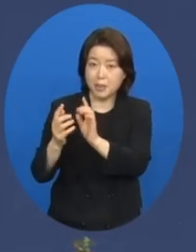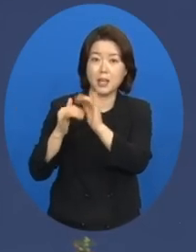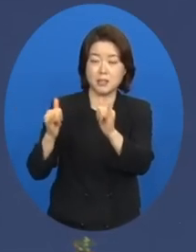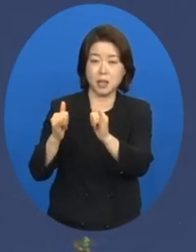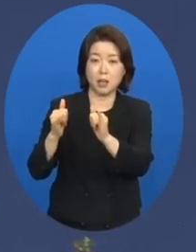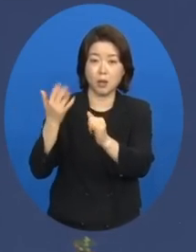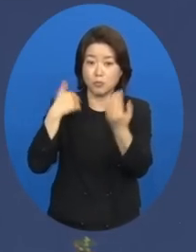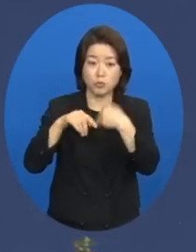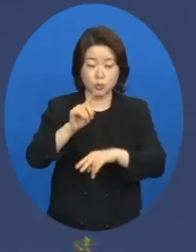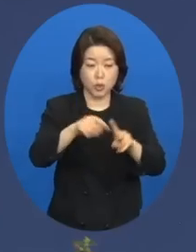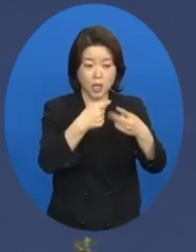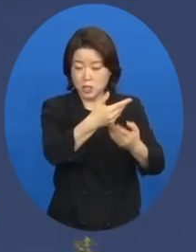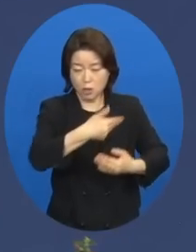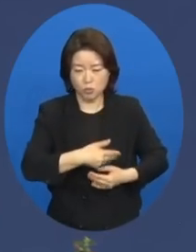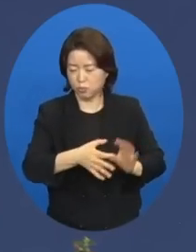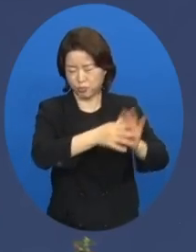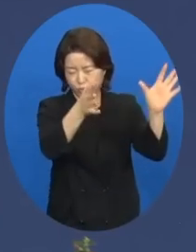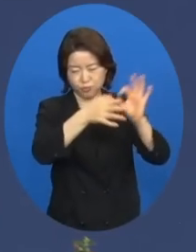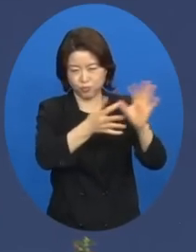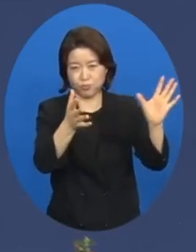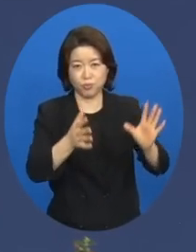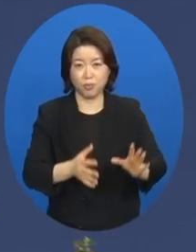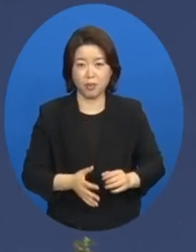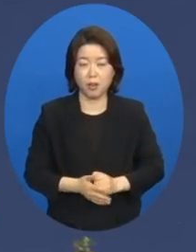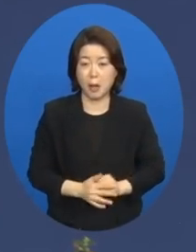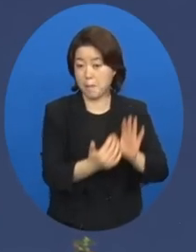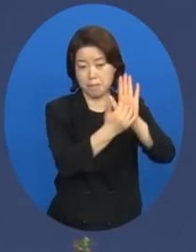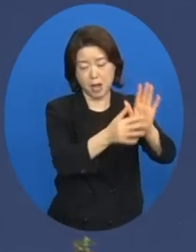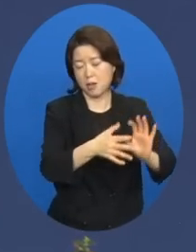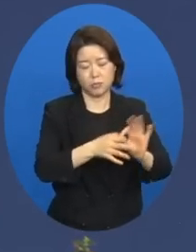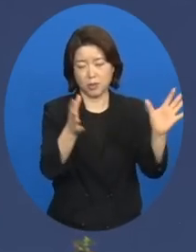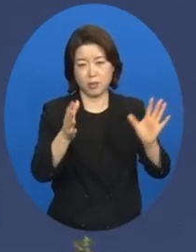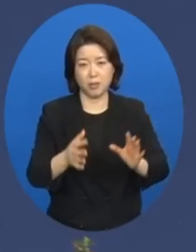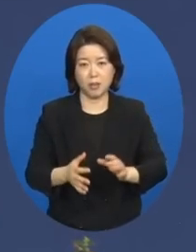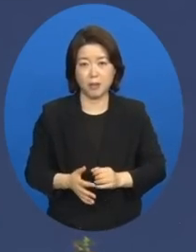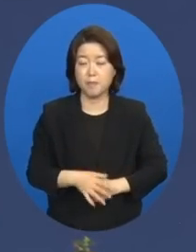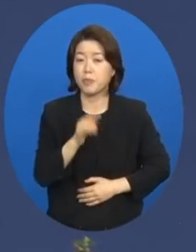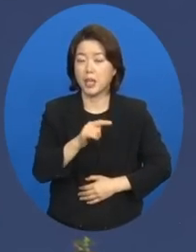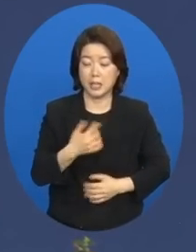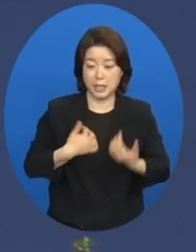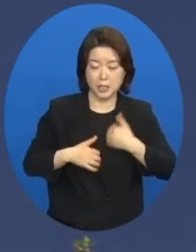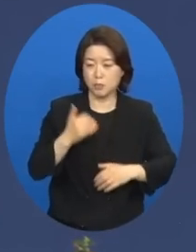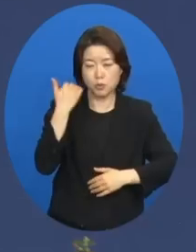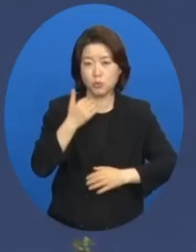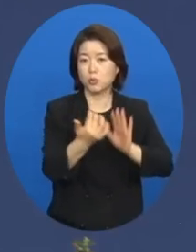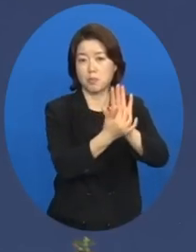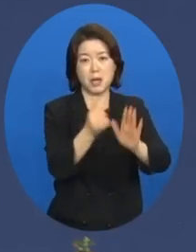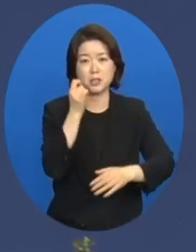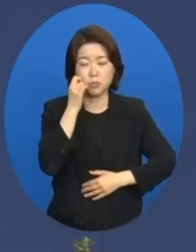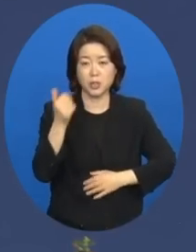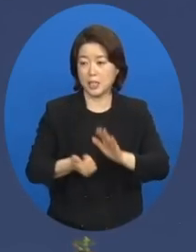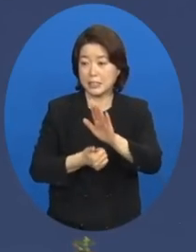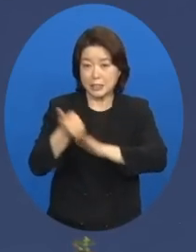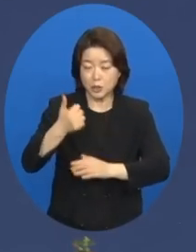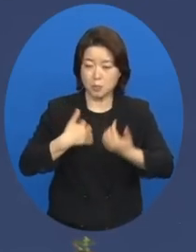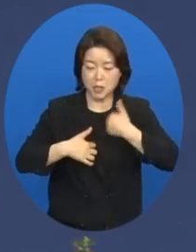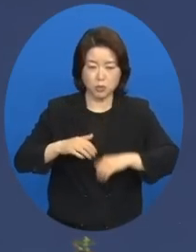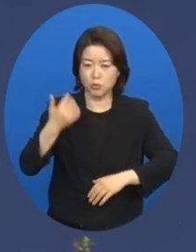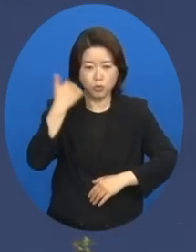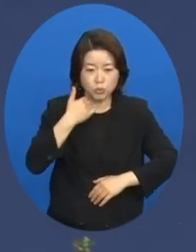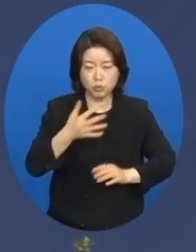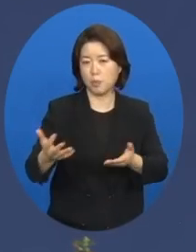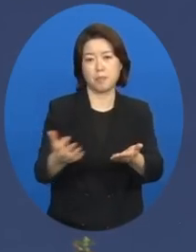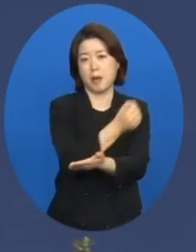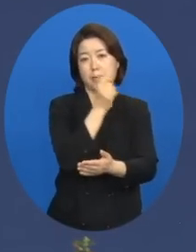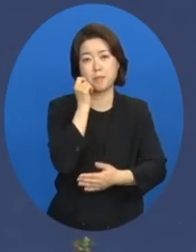누구도 누가 이해해주고 말고 할 게 없어요. 막을 수가 없어요. 그 기쁨을 누구도 못 막고 그 소망의 즐거움을 아무도